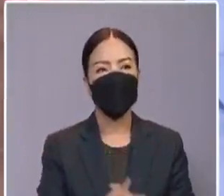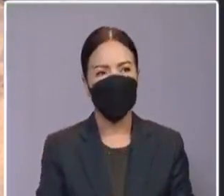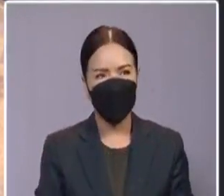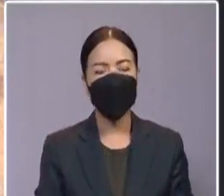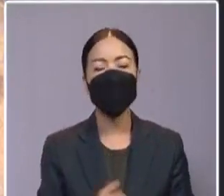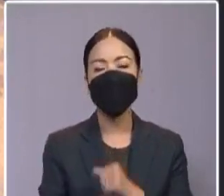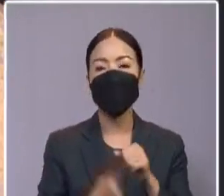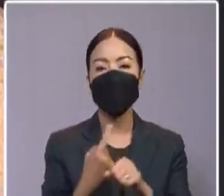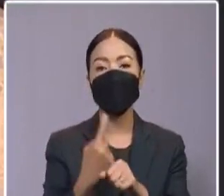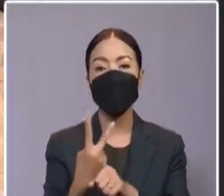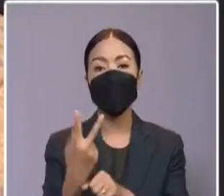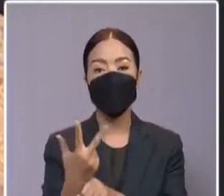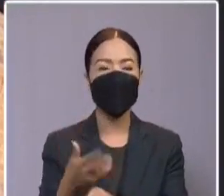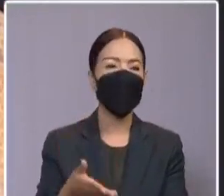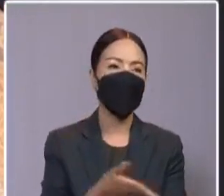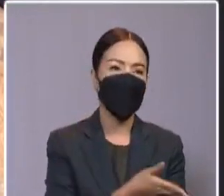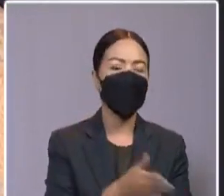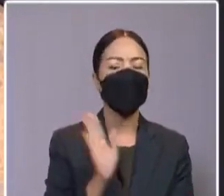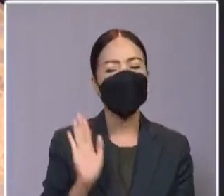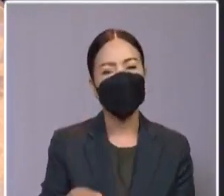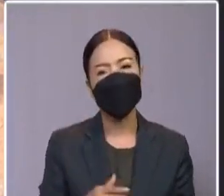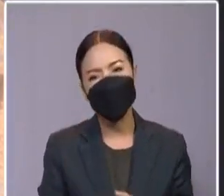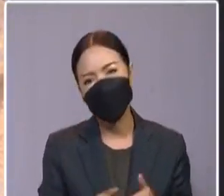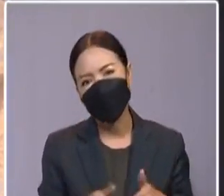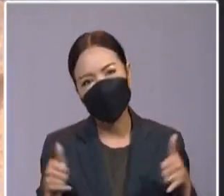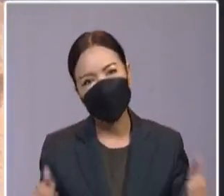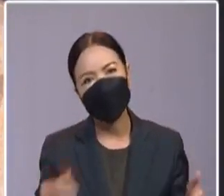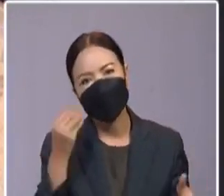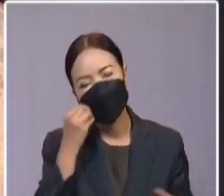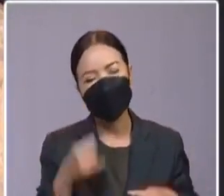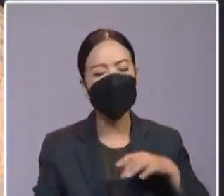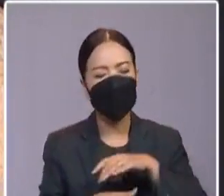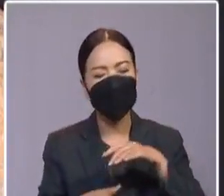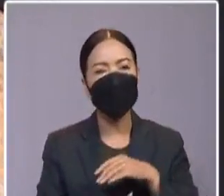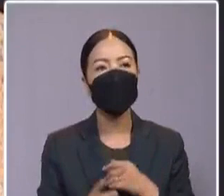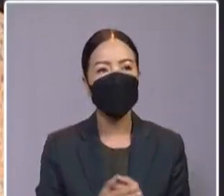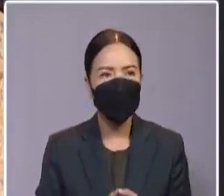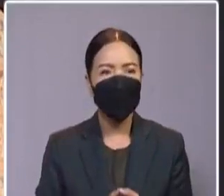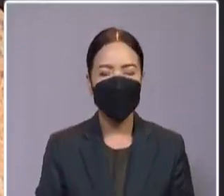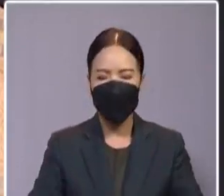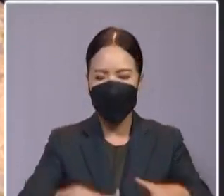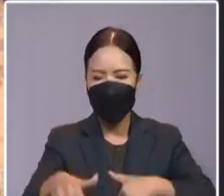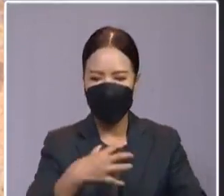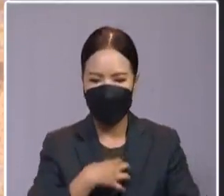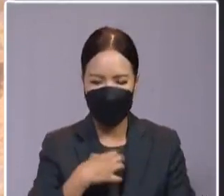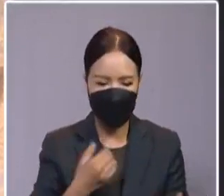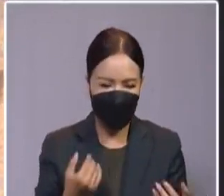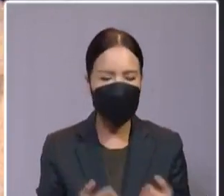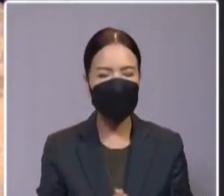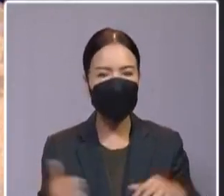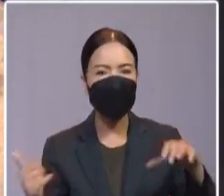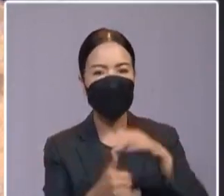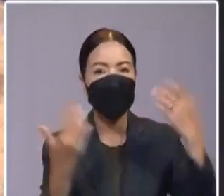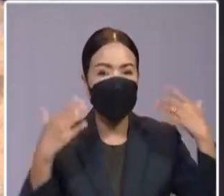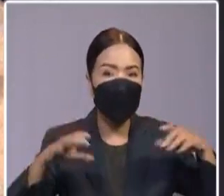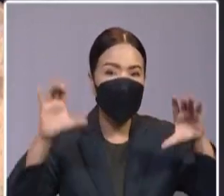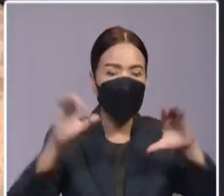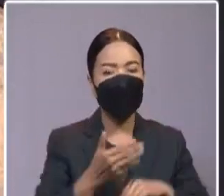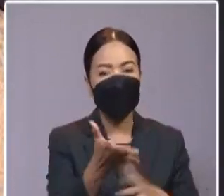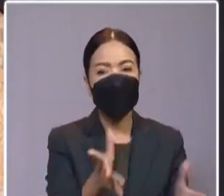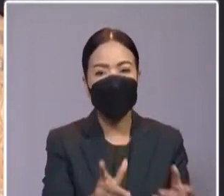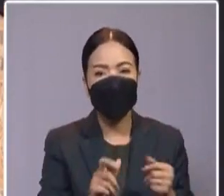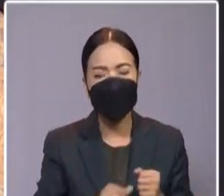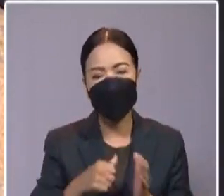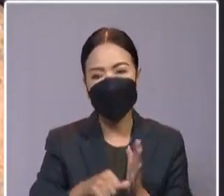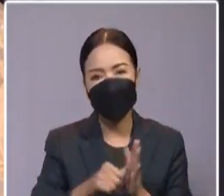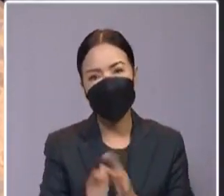คะว่า 3ปีที่ผ่านมาโควิดที่ทำให้ต้องเว้นระยะห่างอยู่บ้านพอไปเจอว่าชาวบ้านต้องการติดต่อราชการนะคะทั้งในเรื่องของการขออนุญาต